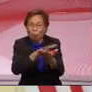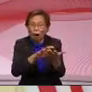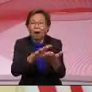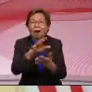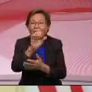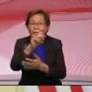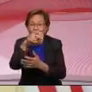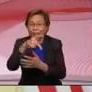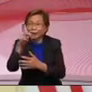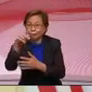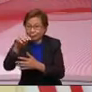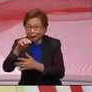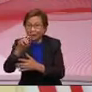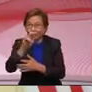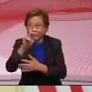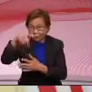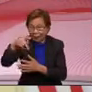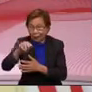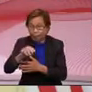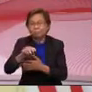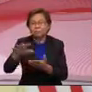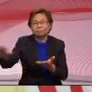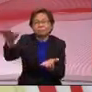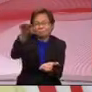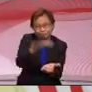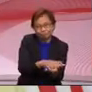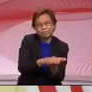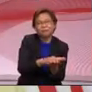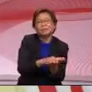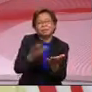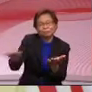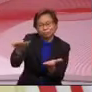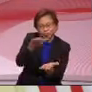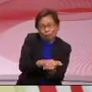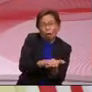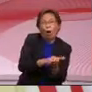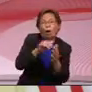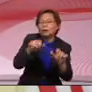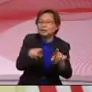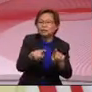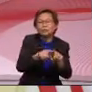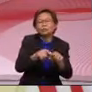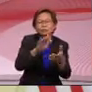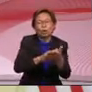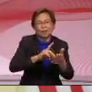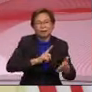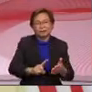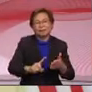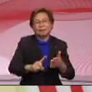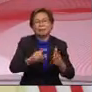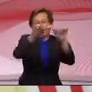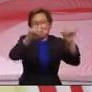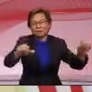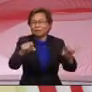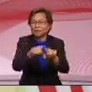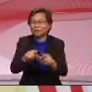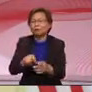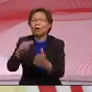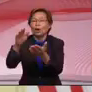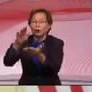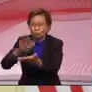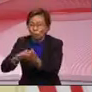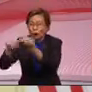boleh digunapakai oleh mereka, termasuklah sekolah tahfiz yang berasrama gunakan SOP sekolah